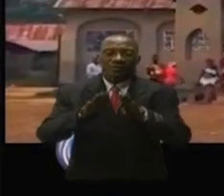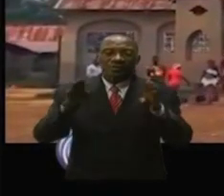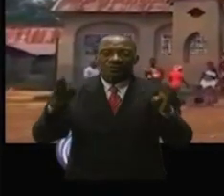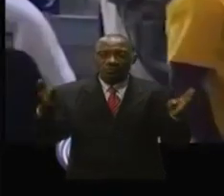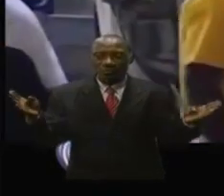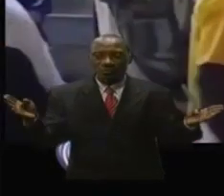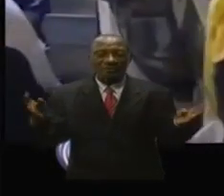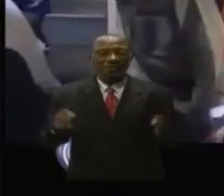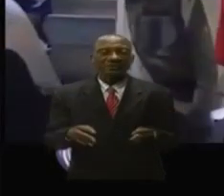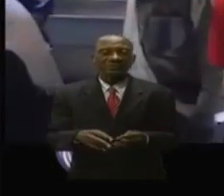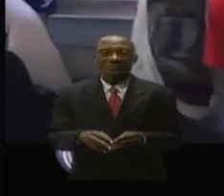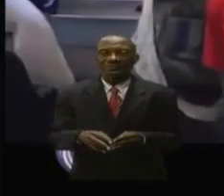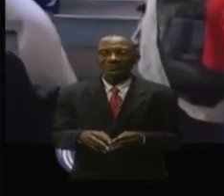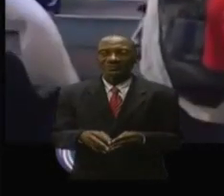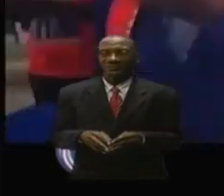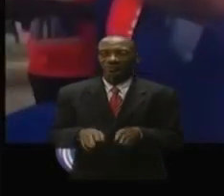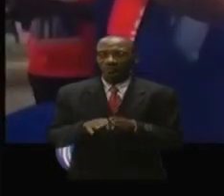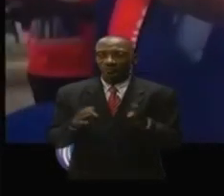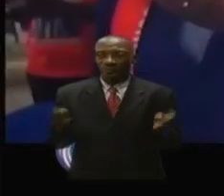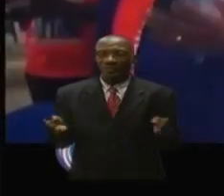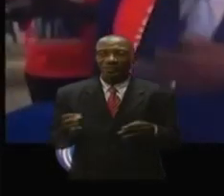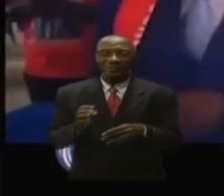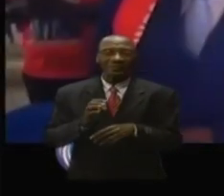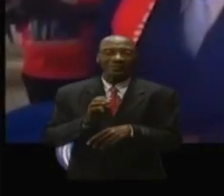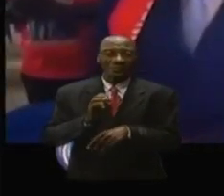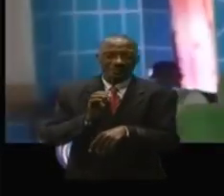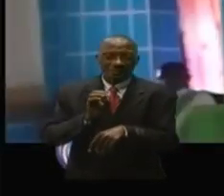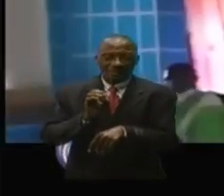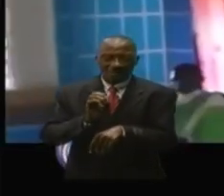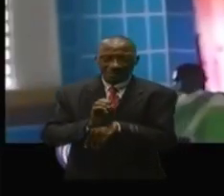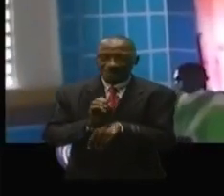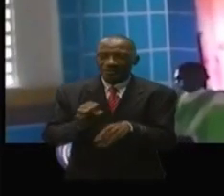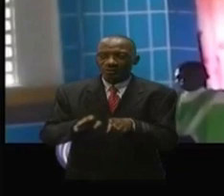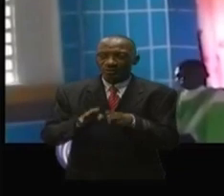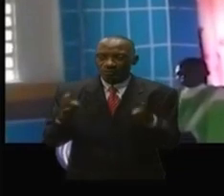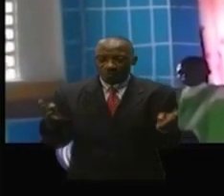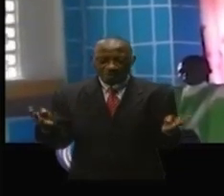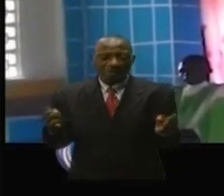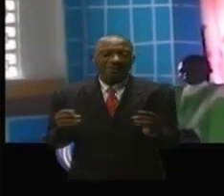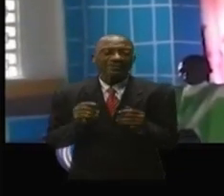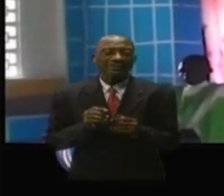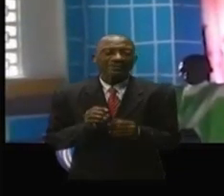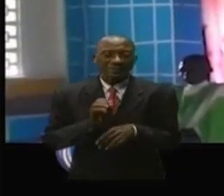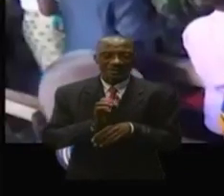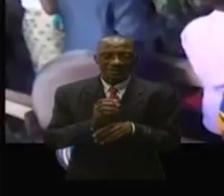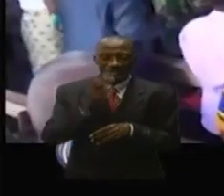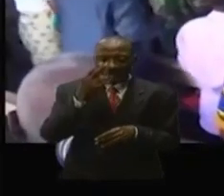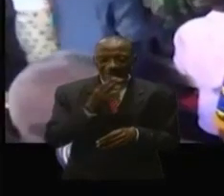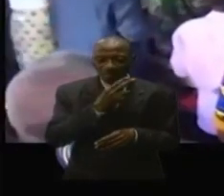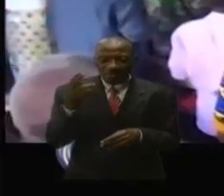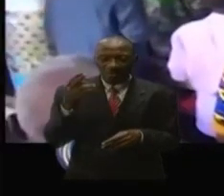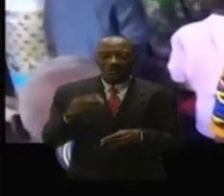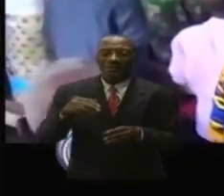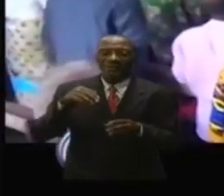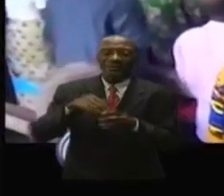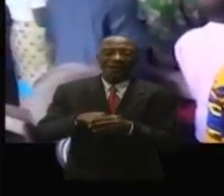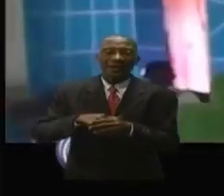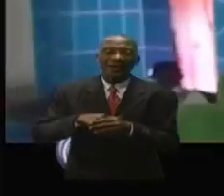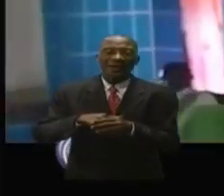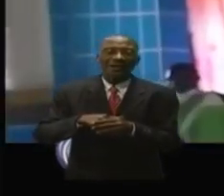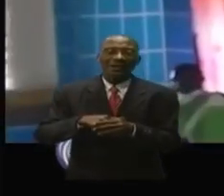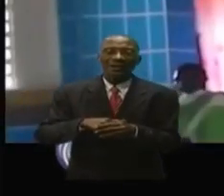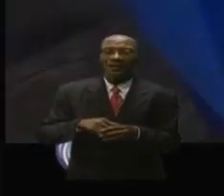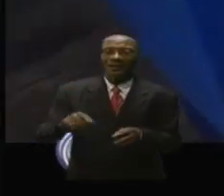de Tchéla a également communié avec les fidèles de l'église catholique Saint-Joseph de Bulanakou. Il a à